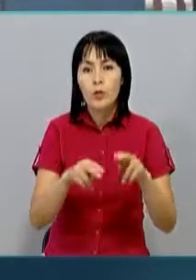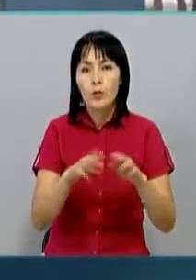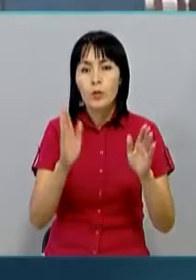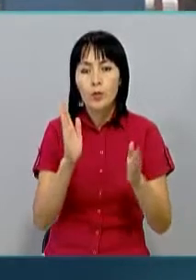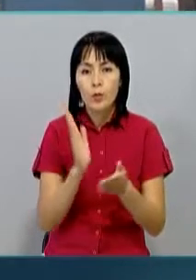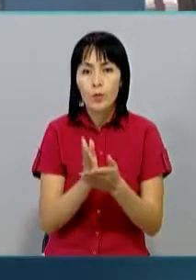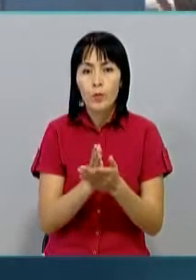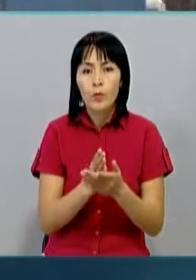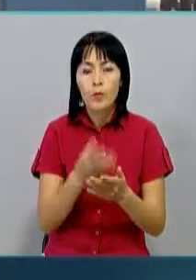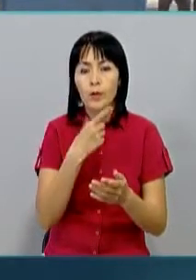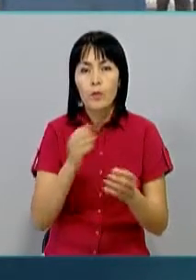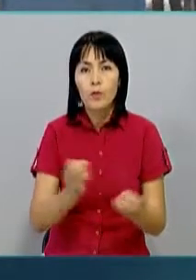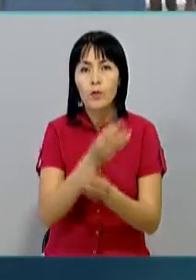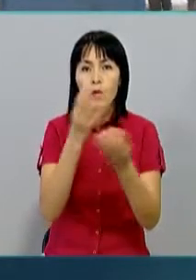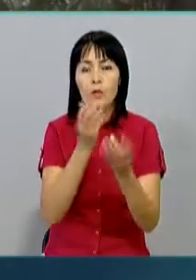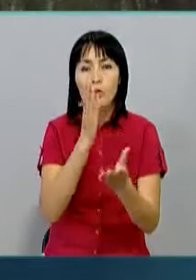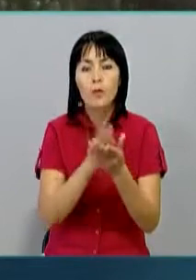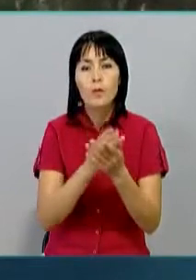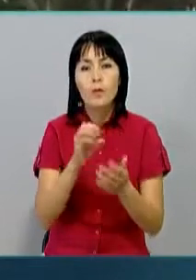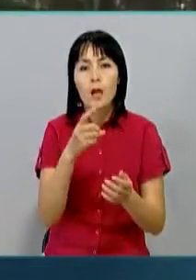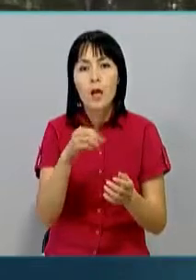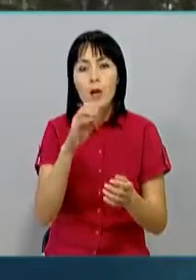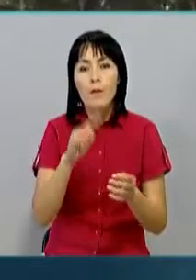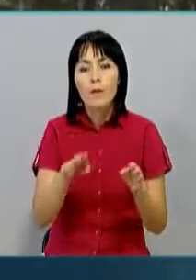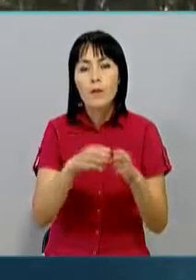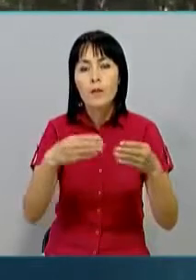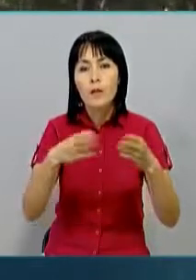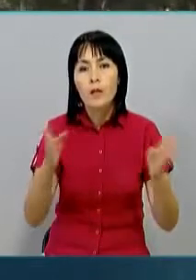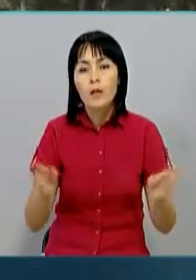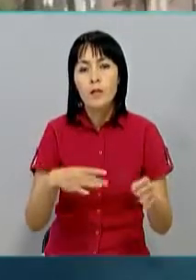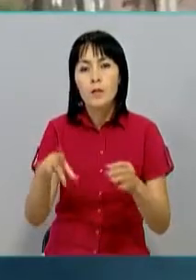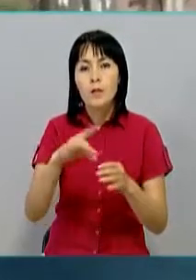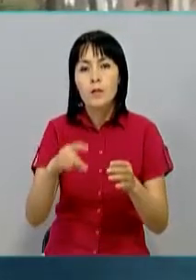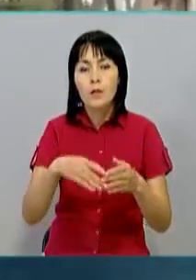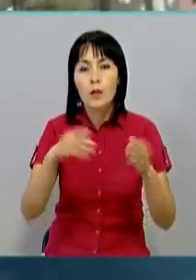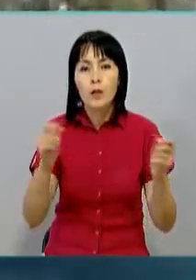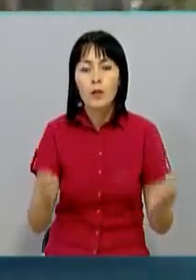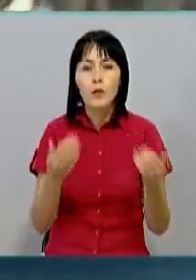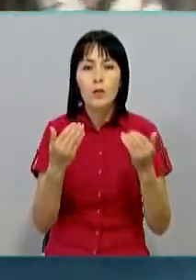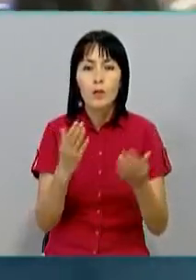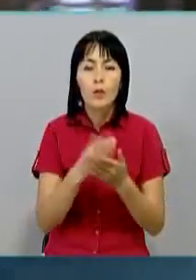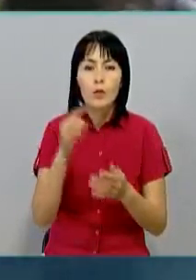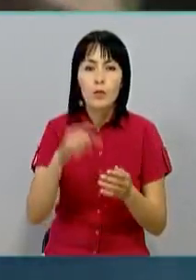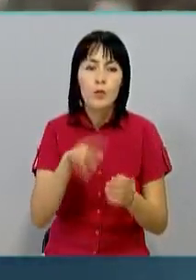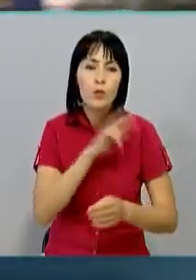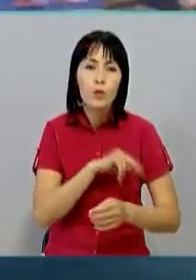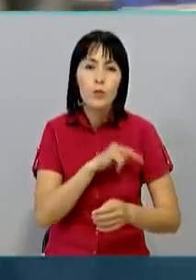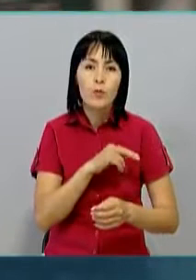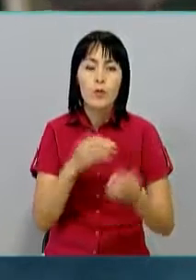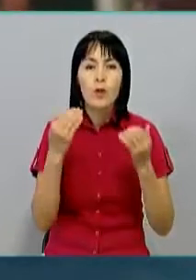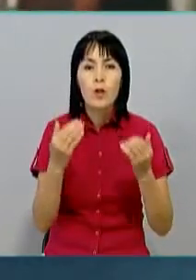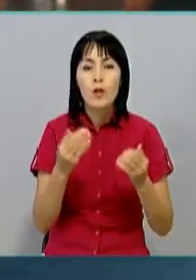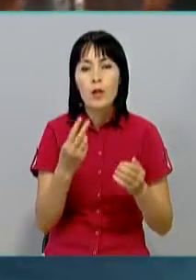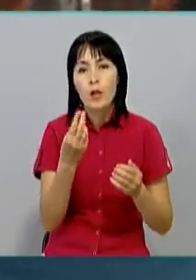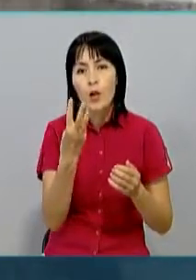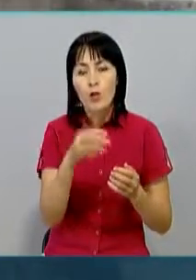жерге шағын су бұрғақтар қойылады. Ал Арбаттың еңселі қақпасы Республика даңғылы тұсынан ашылады. Бұйыртса, осы жұмыстардың барлығы